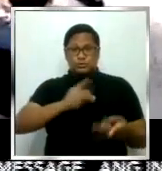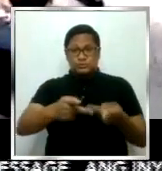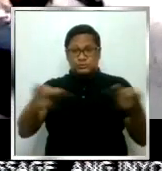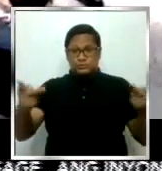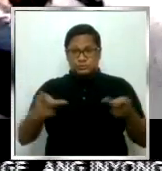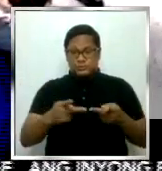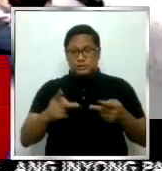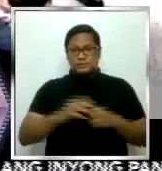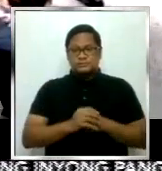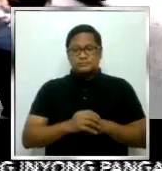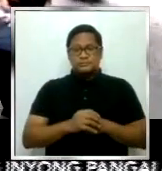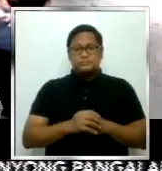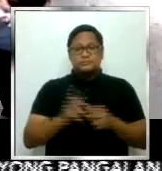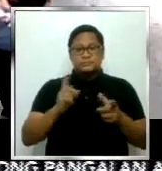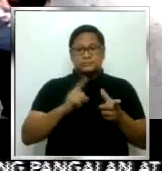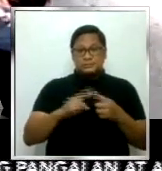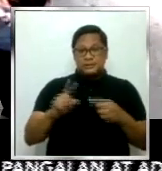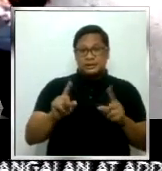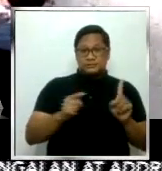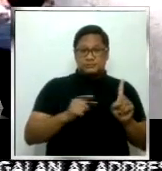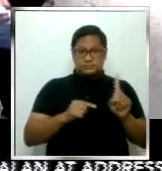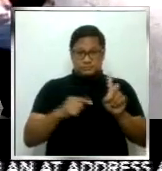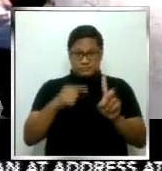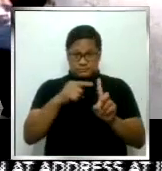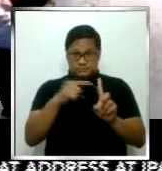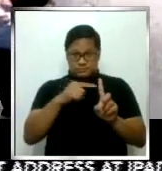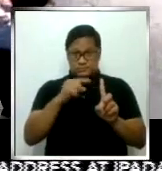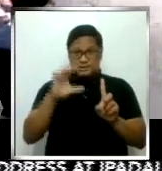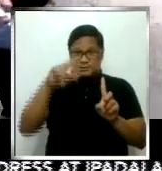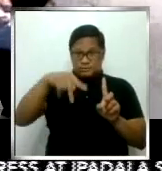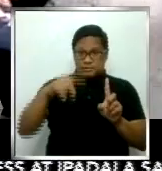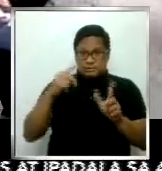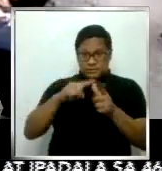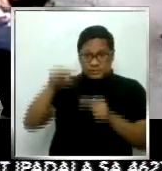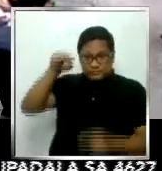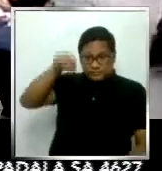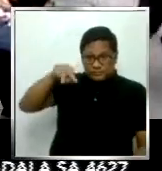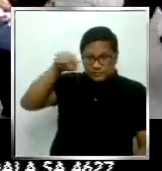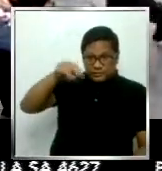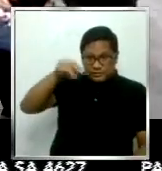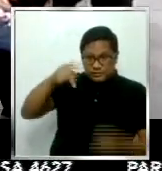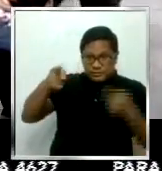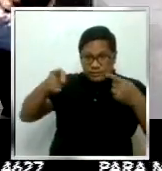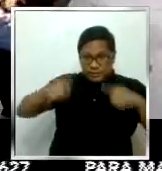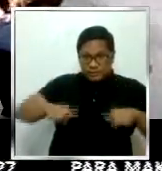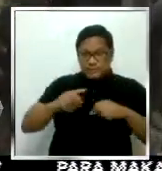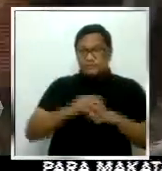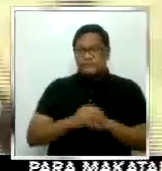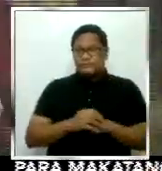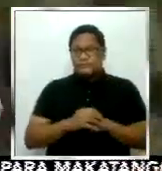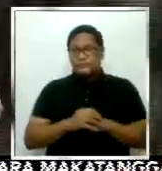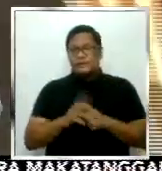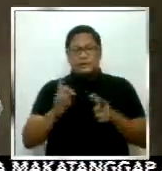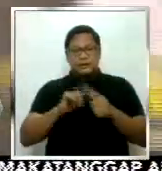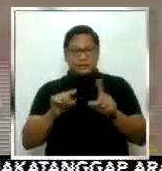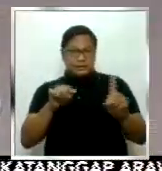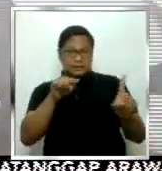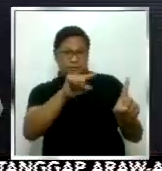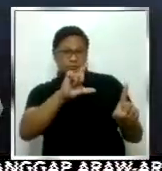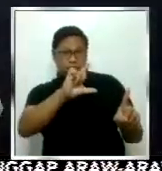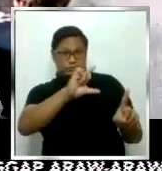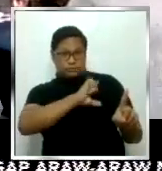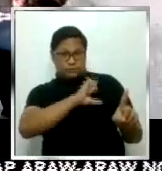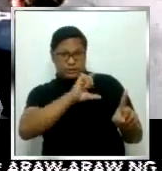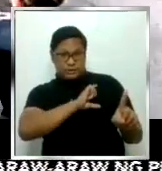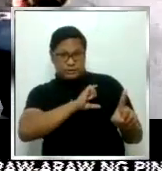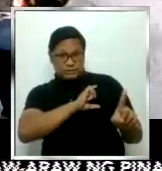Naglabas ng cellphone ang isa sa mga lalaki at binidyuhan ang nangyayari. Nakita ito ng isang pulis at hinablot ang